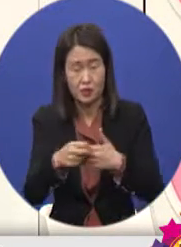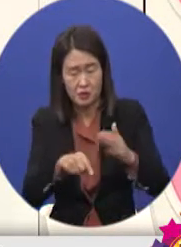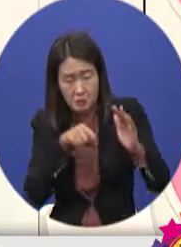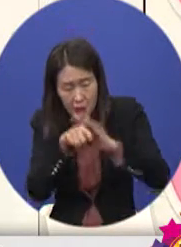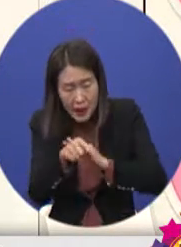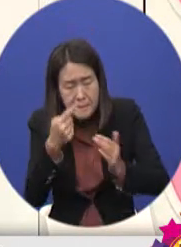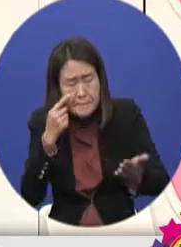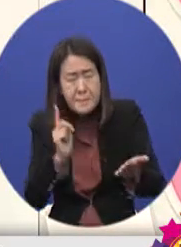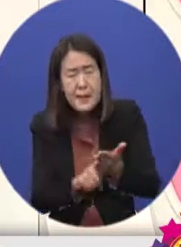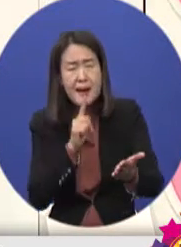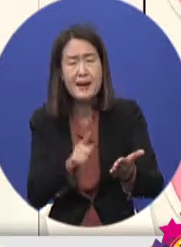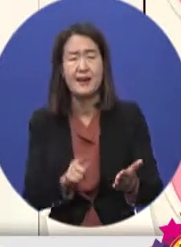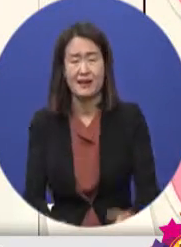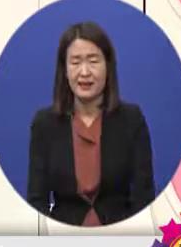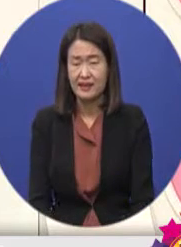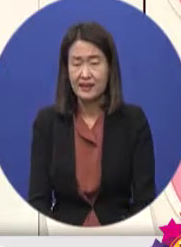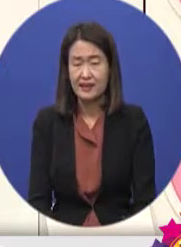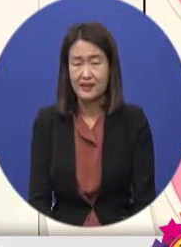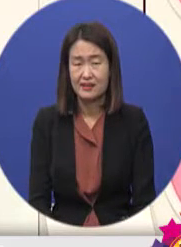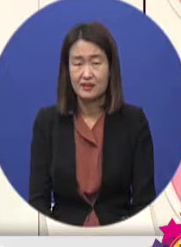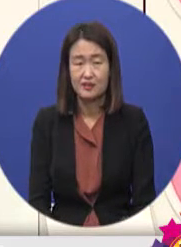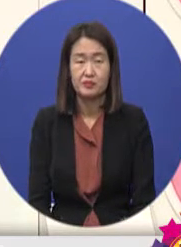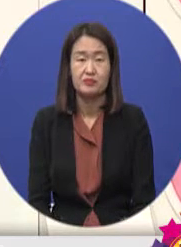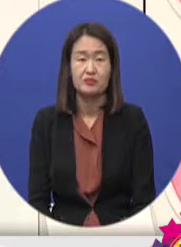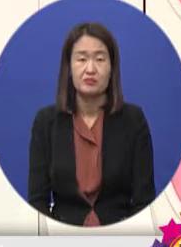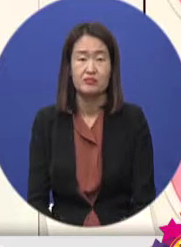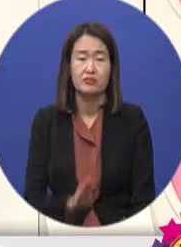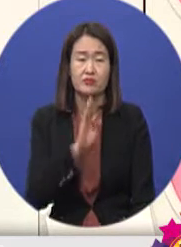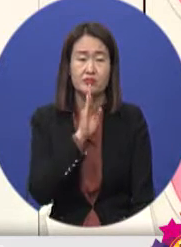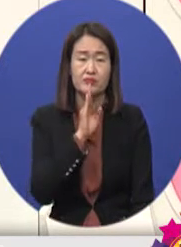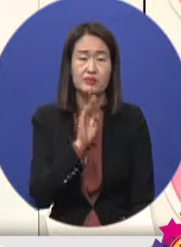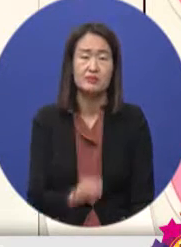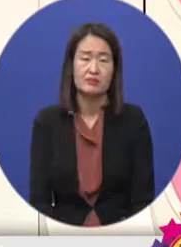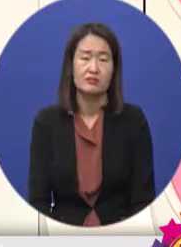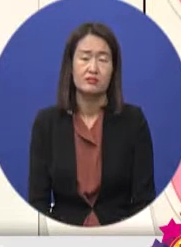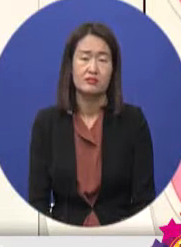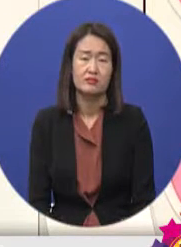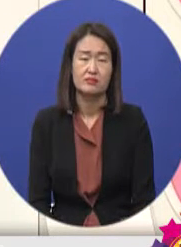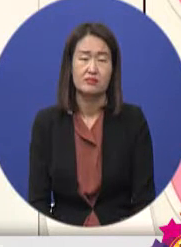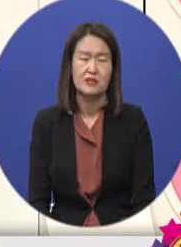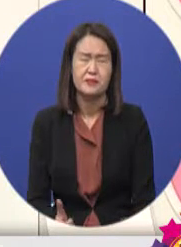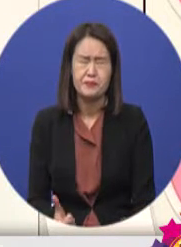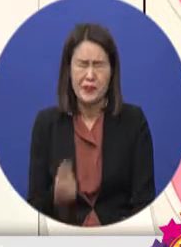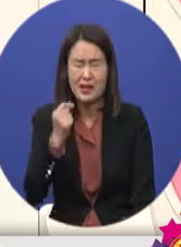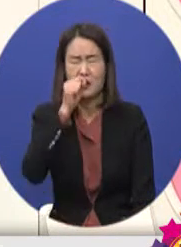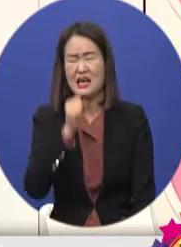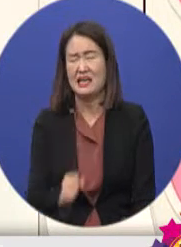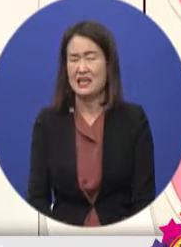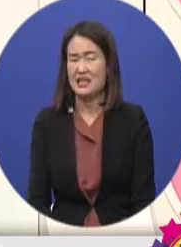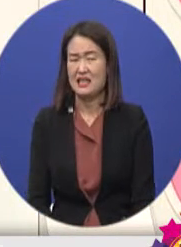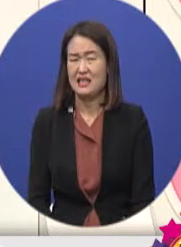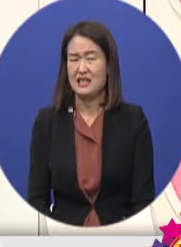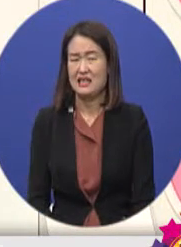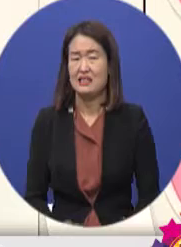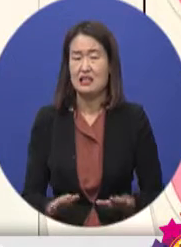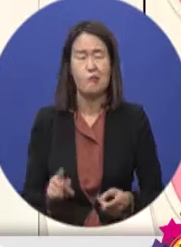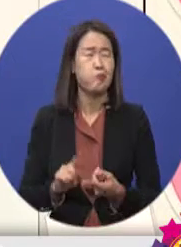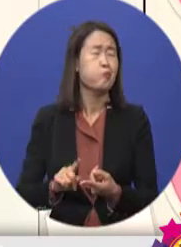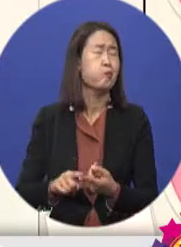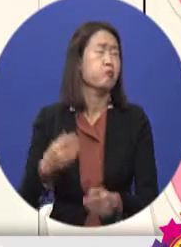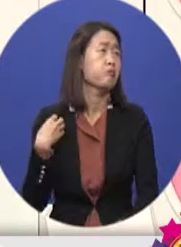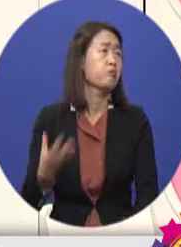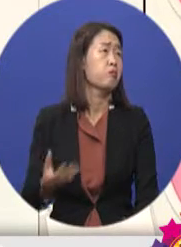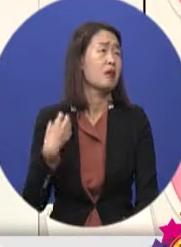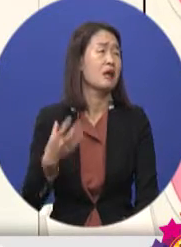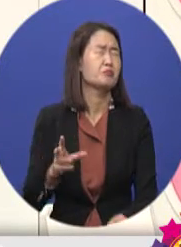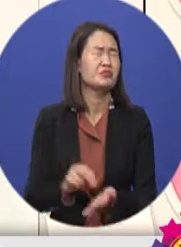네. 그랬습니다. 아유, 그렇구나. 예, 긴장이 일찍 그 여신 만났을라니 모르겠지만 이걸 이렇게 듣고 나 또 예산